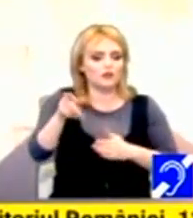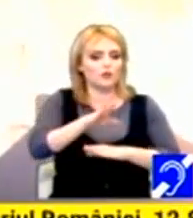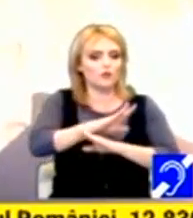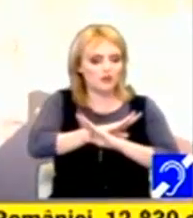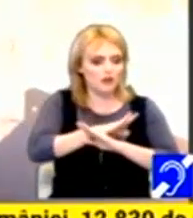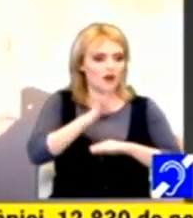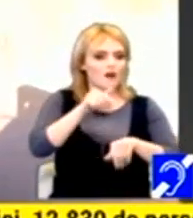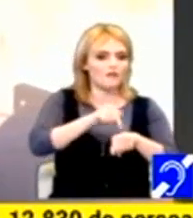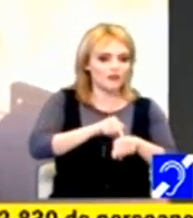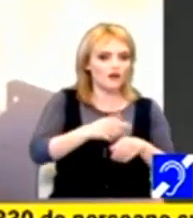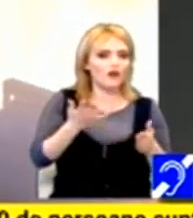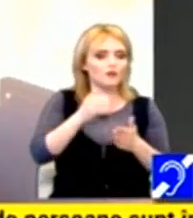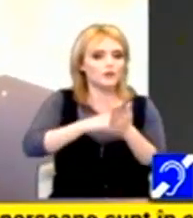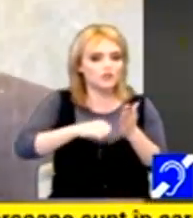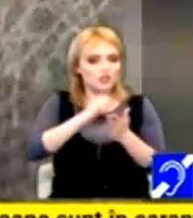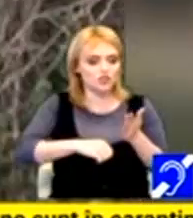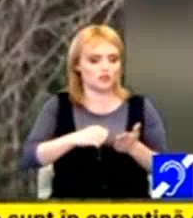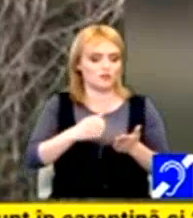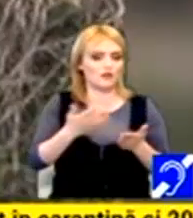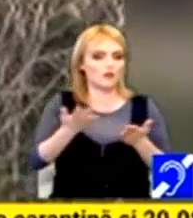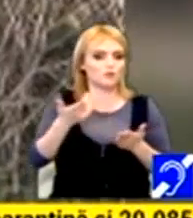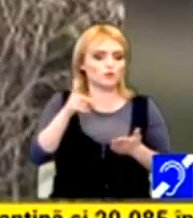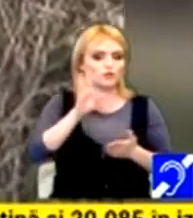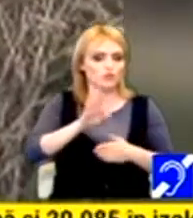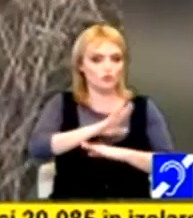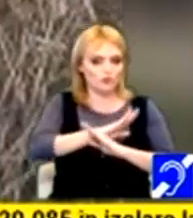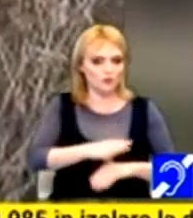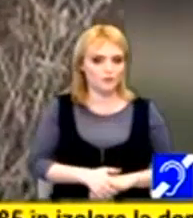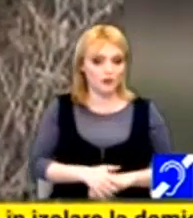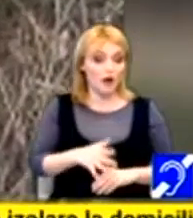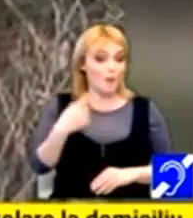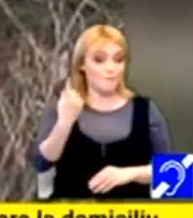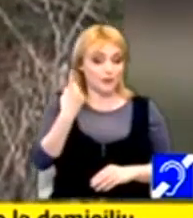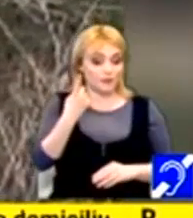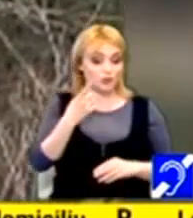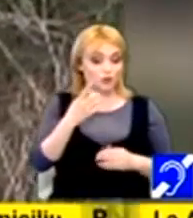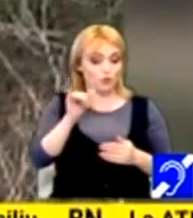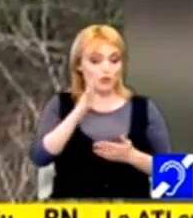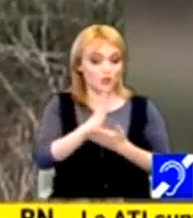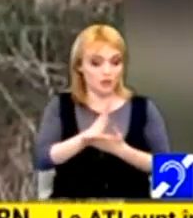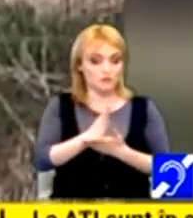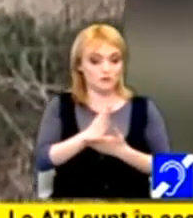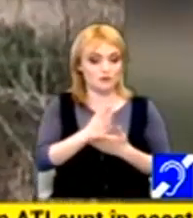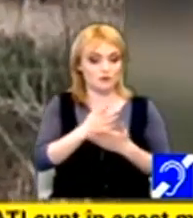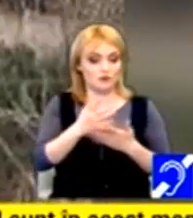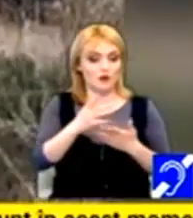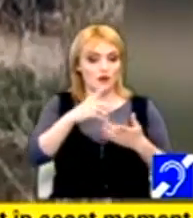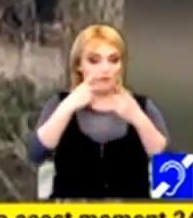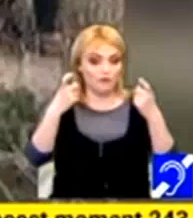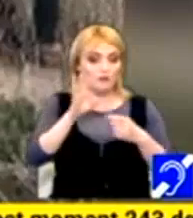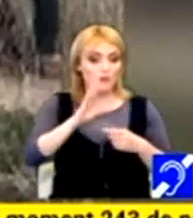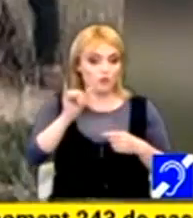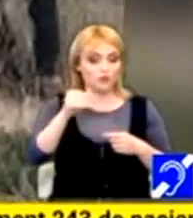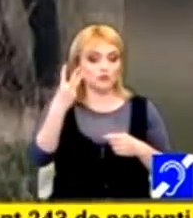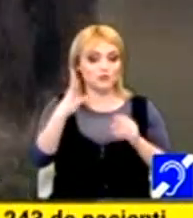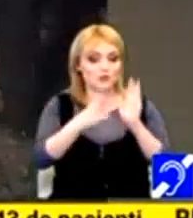și care ar fi motivul din care a murit femeia dată. În urma primelor cercetări, oamenii legii au stabilit că femeia avea 39